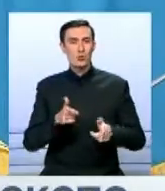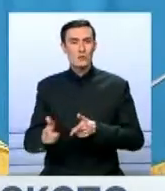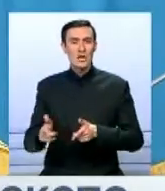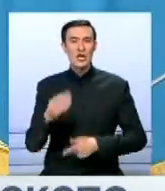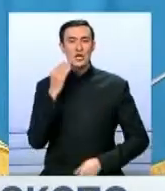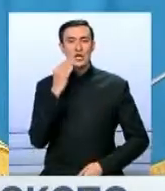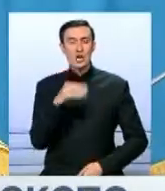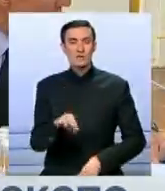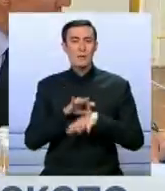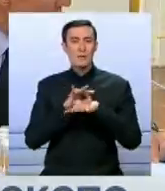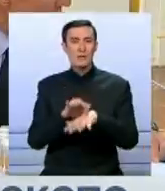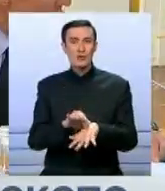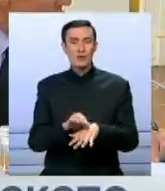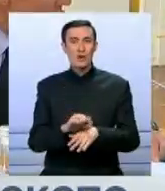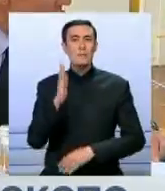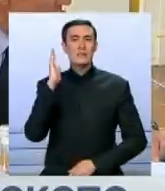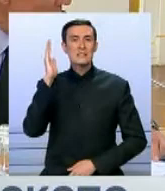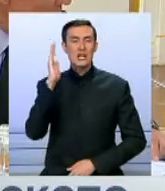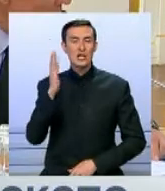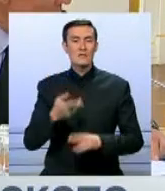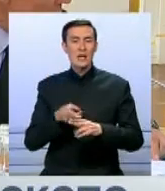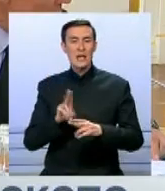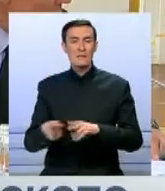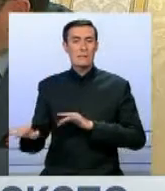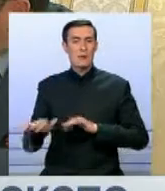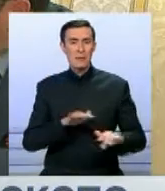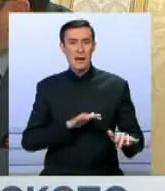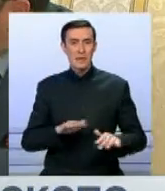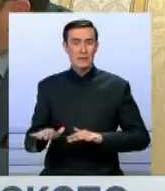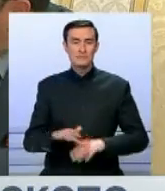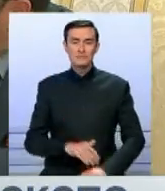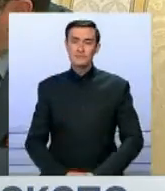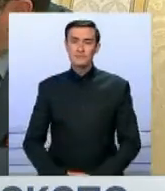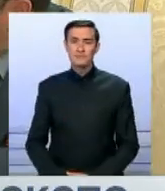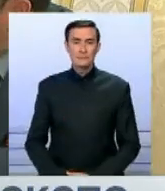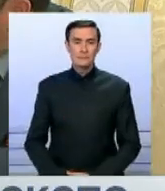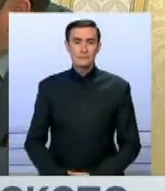и качественного проведения предстоящего мероприятия.